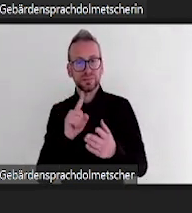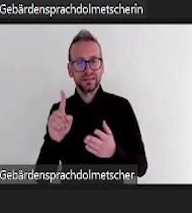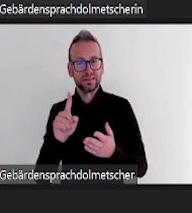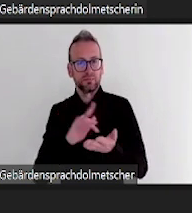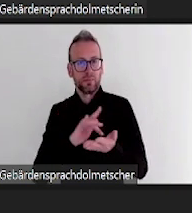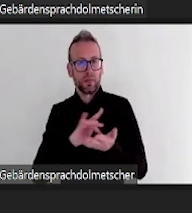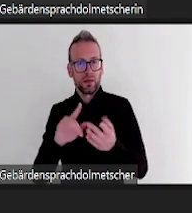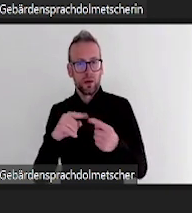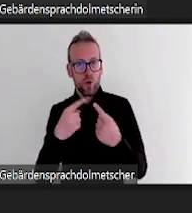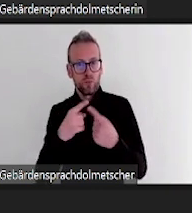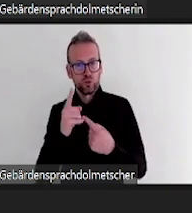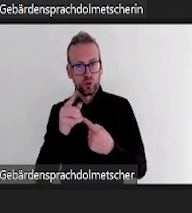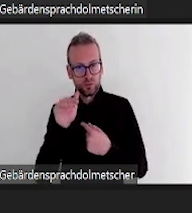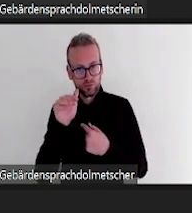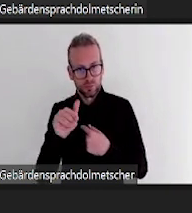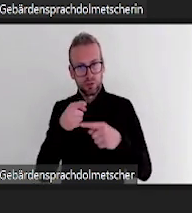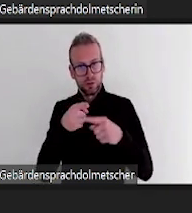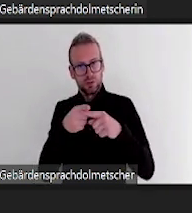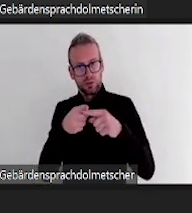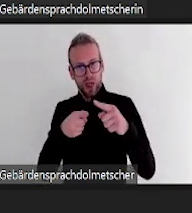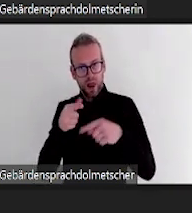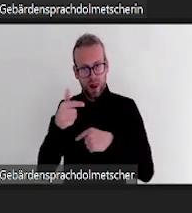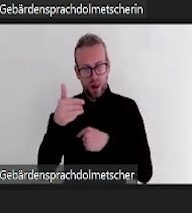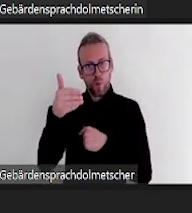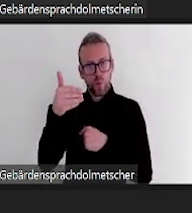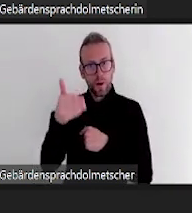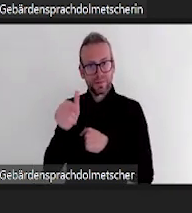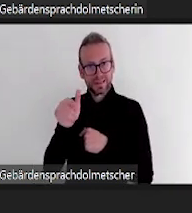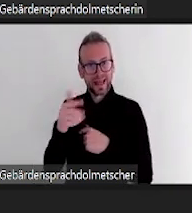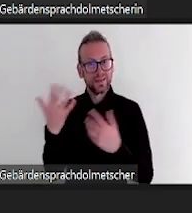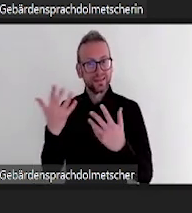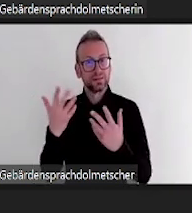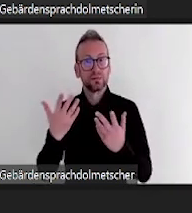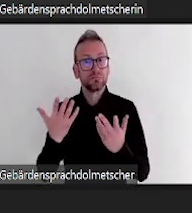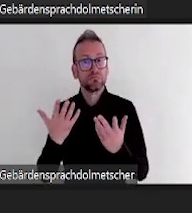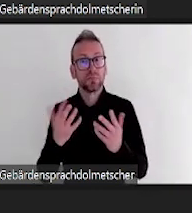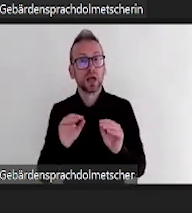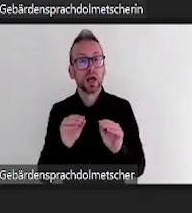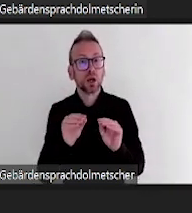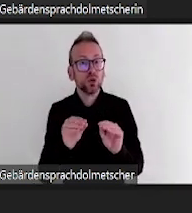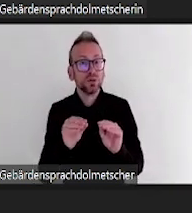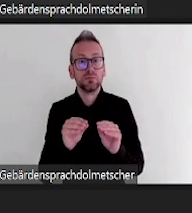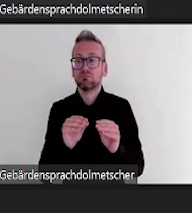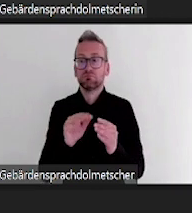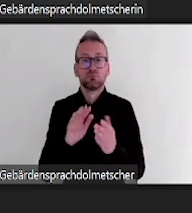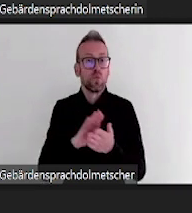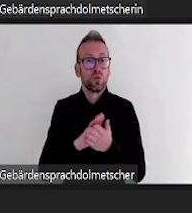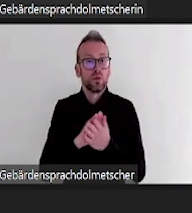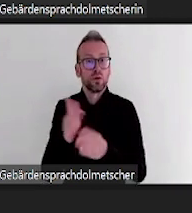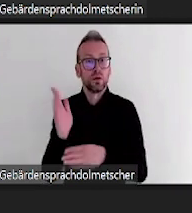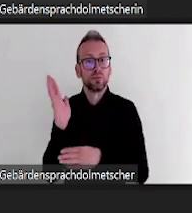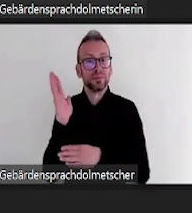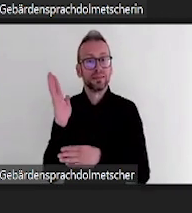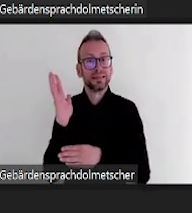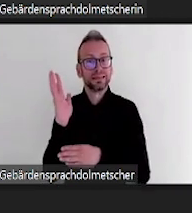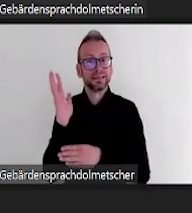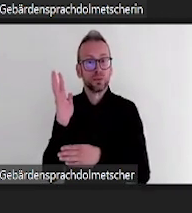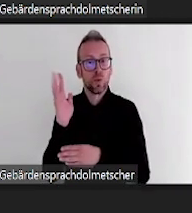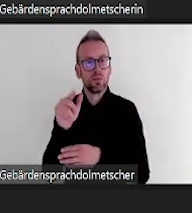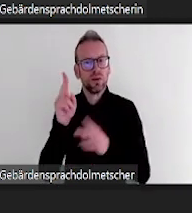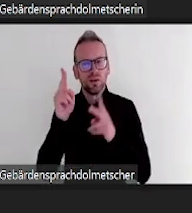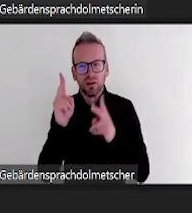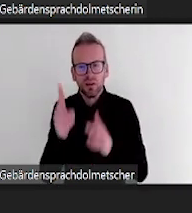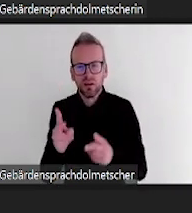gibt möglicherweise der Untertitel oder der Titel der Abbildung, um sozusagen diese Themen nochmal zu beachten, dass man nicht so